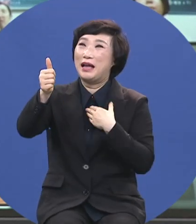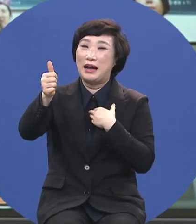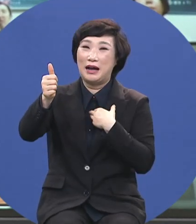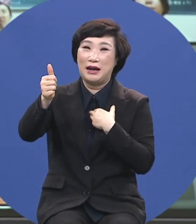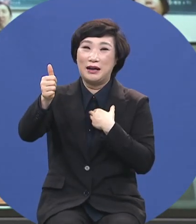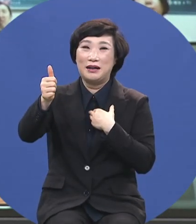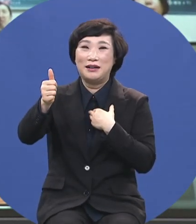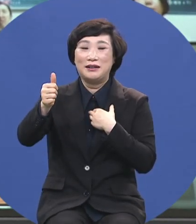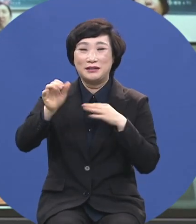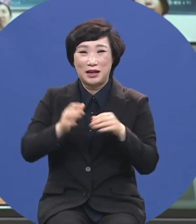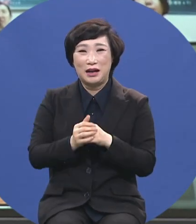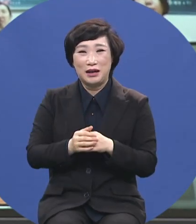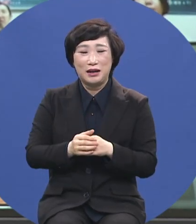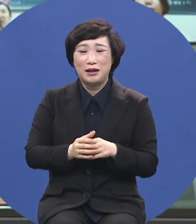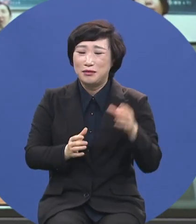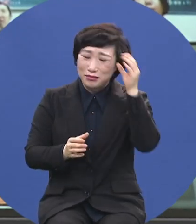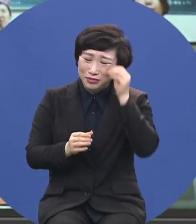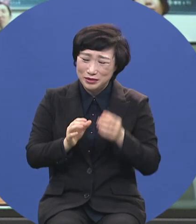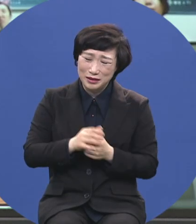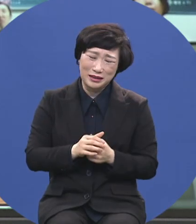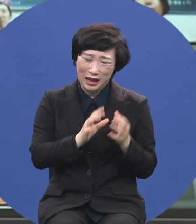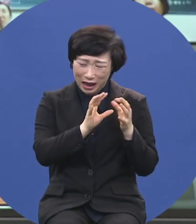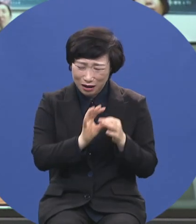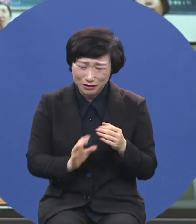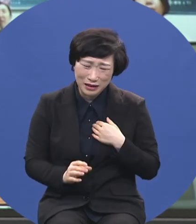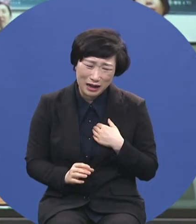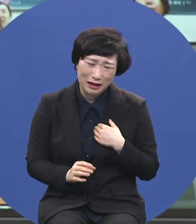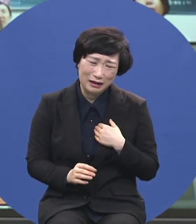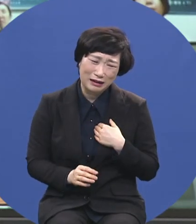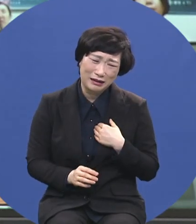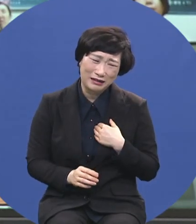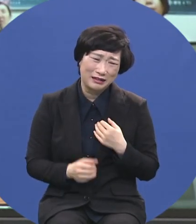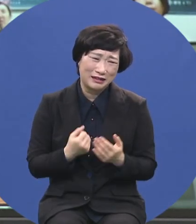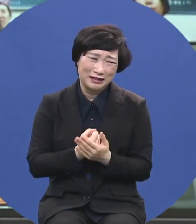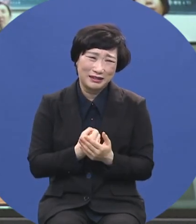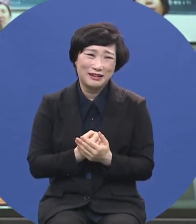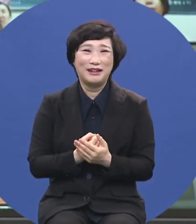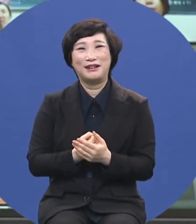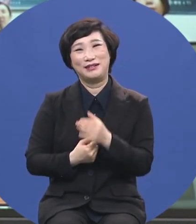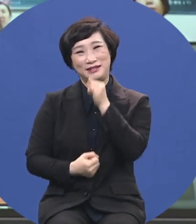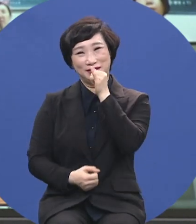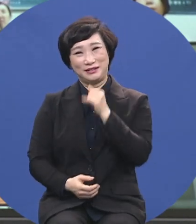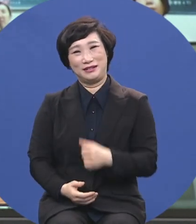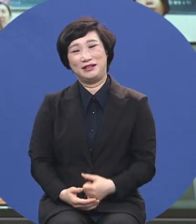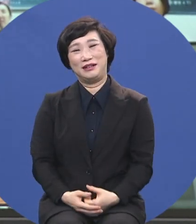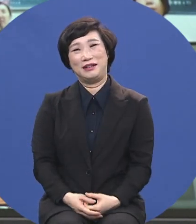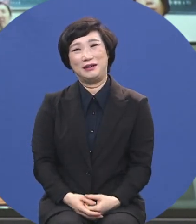더 무지해야 되는가 싶을 정도로 안타깝게